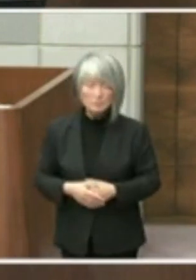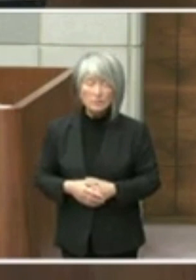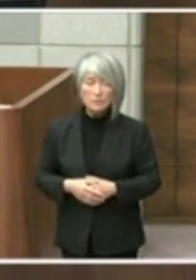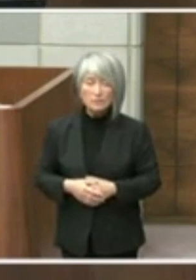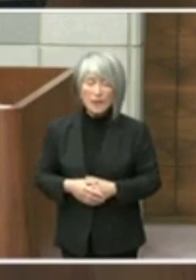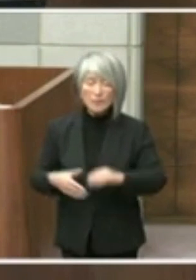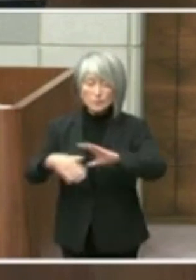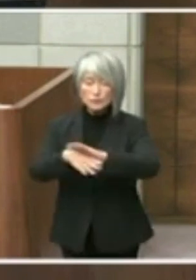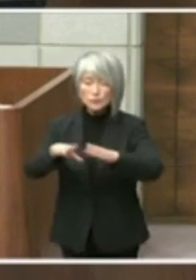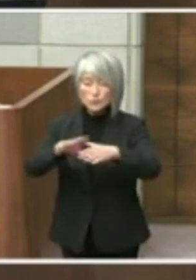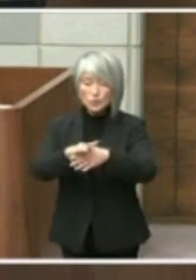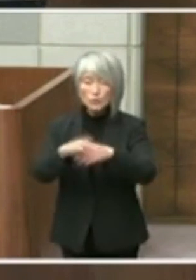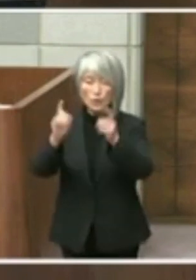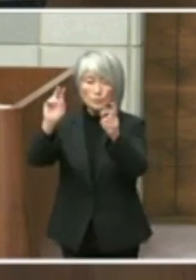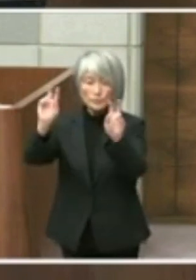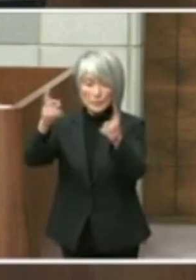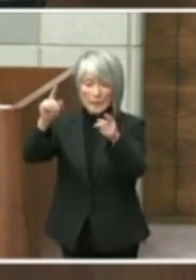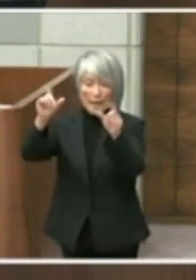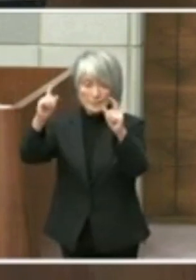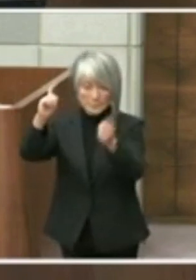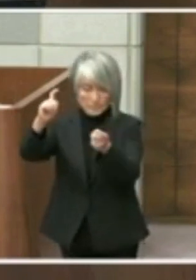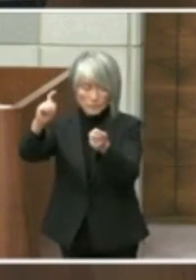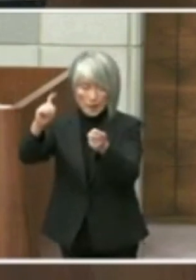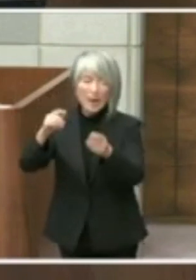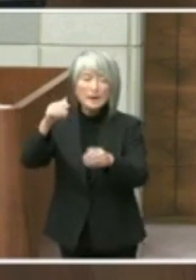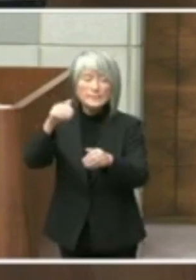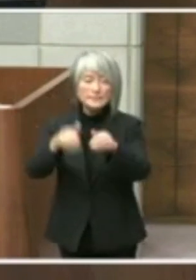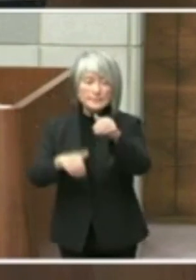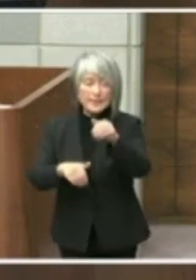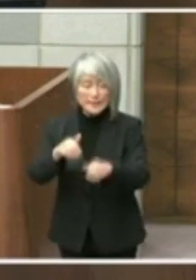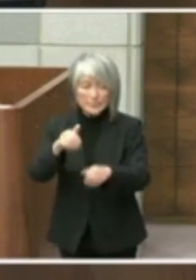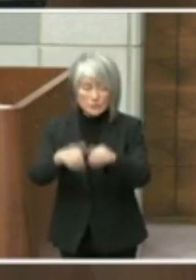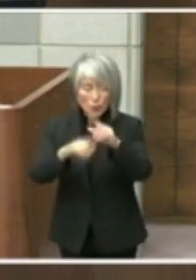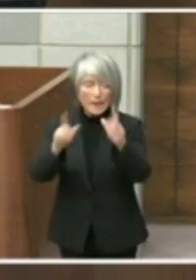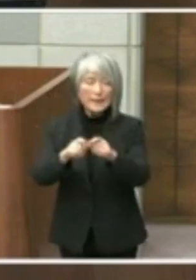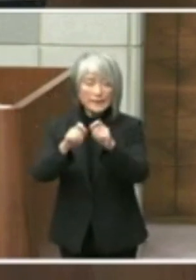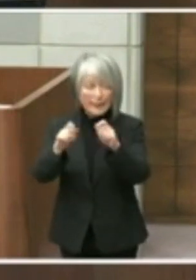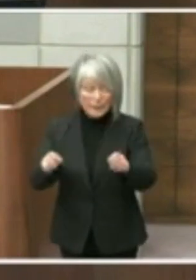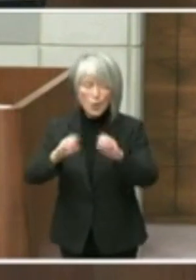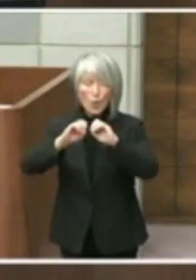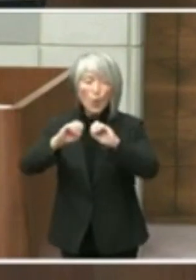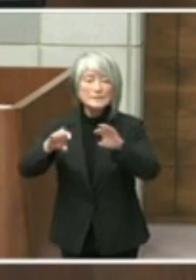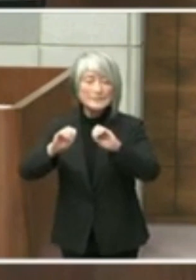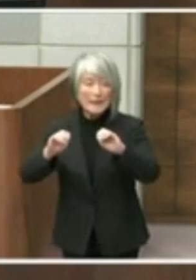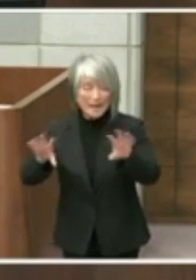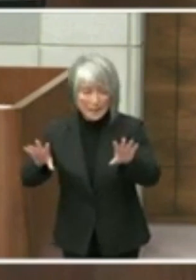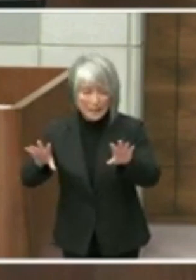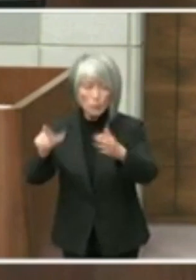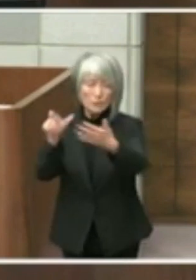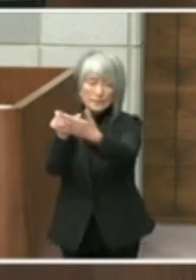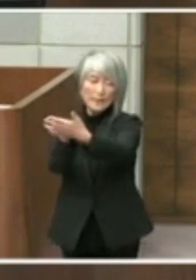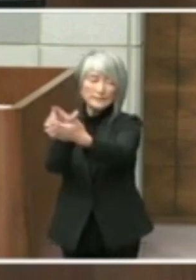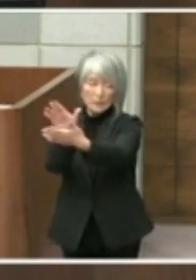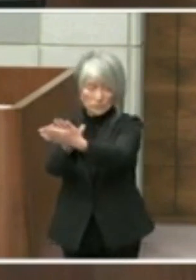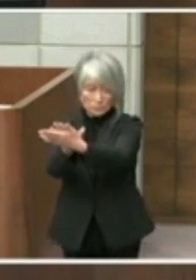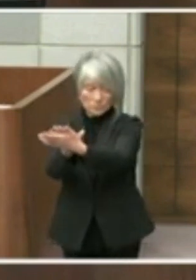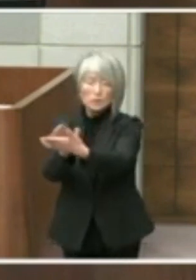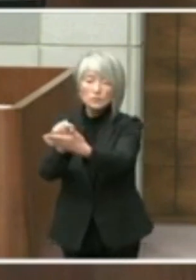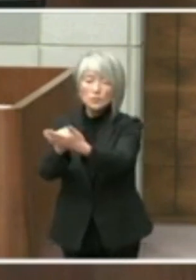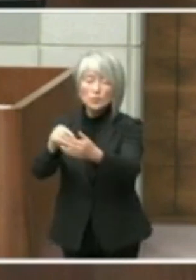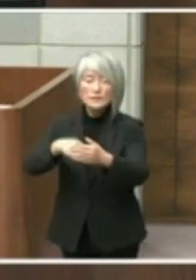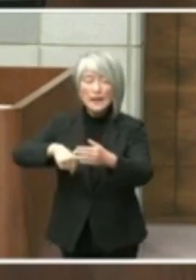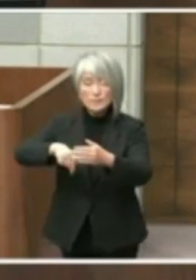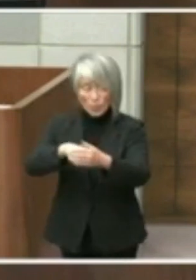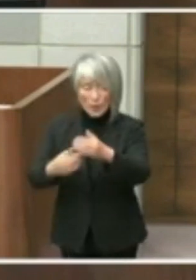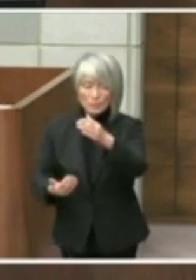の見出しは、選挙結果のお知らせとなっておりますが、その内容は当選者本人に